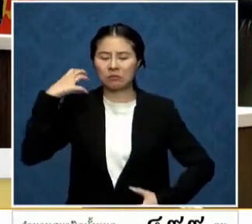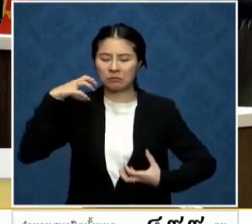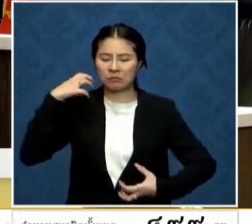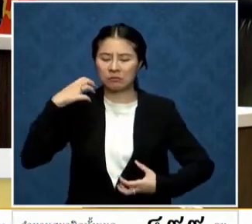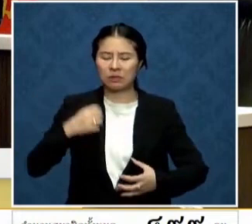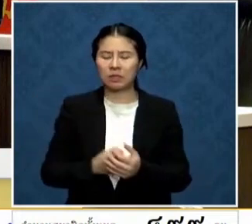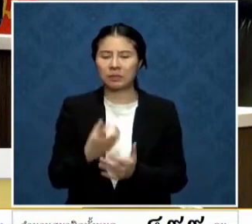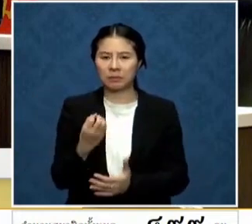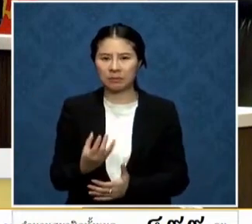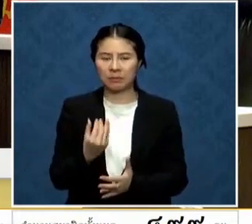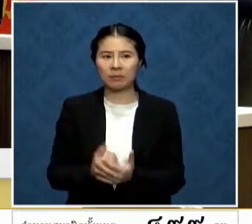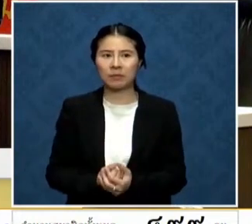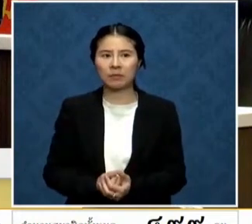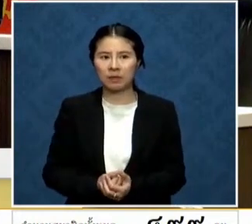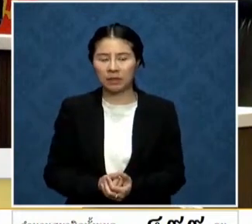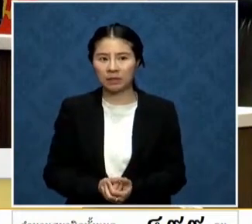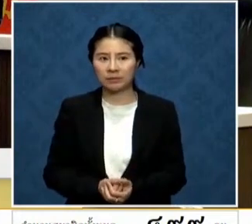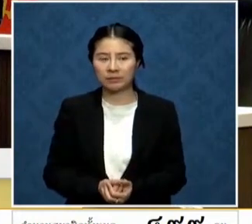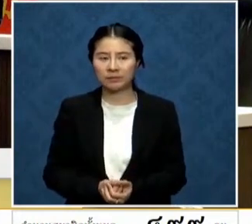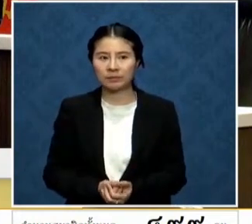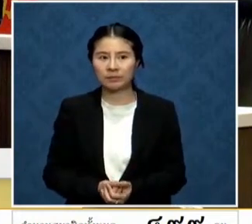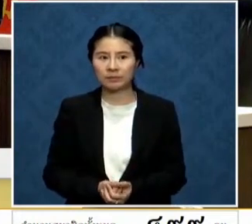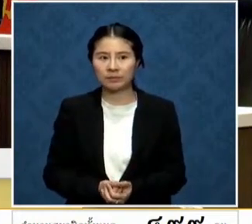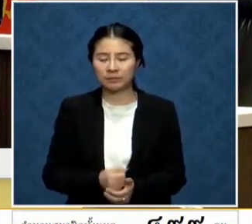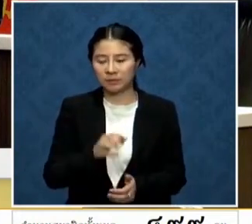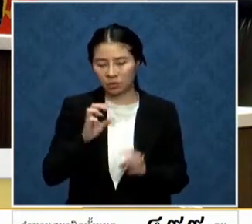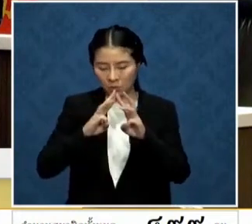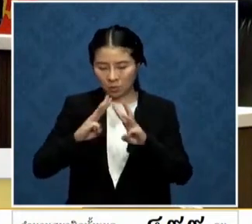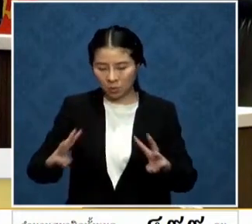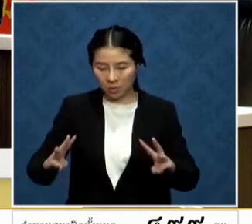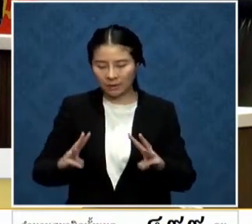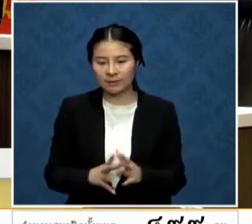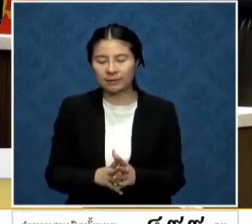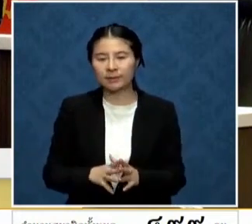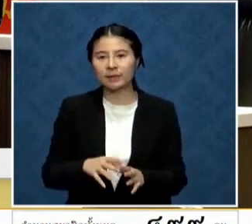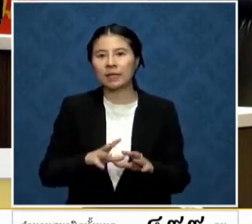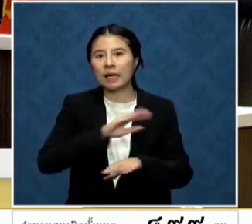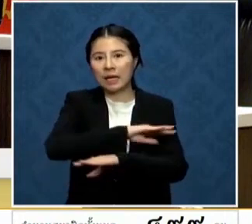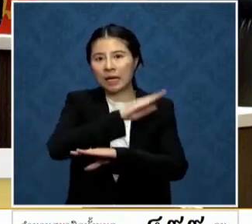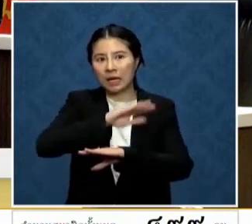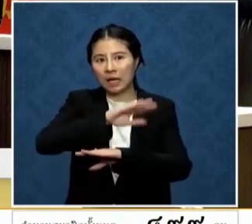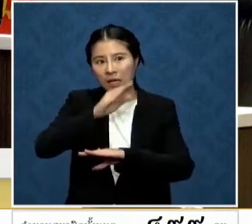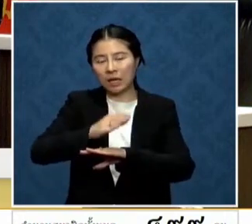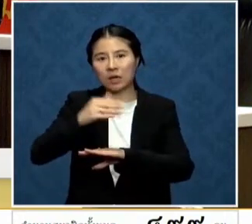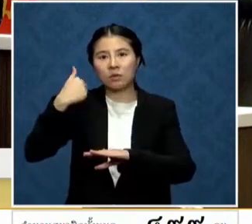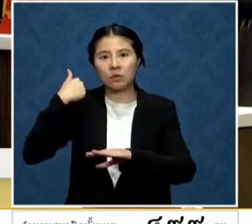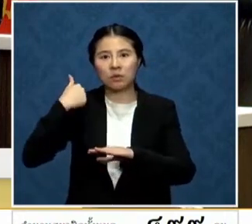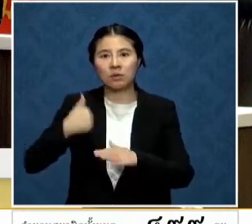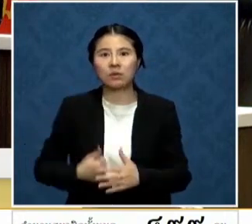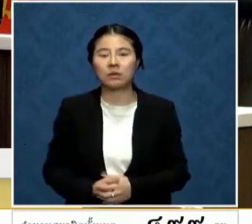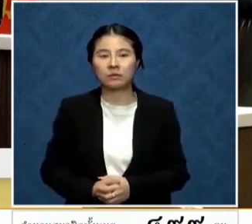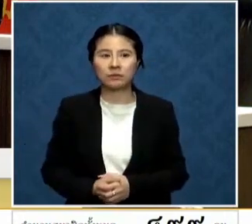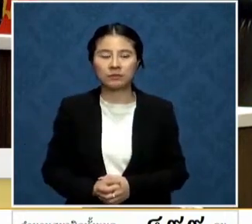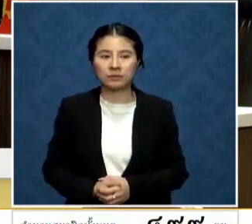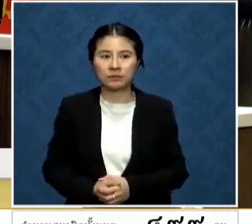บรรพตพิสัยนะครับและวัดเกรียงไกรกลางตำบลเกรียงไกรอำเภอเมืองจังหวัดนครสวรรค์นะครับ